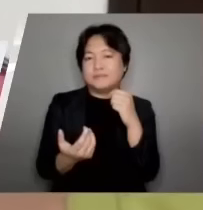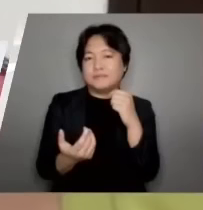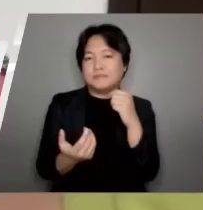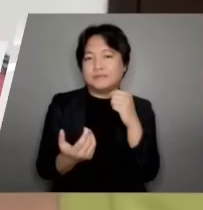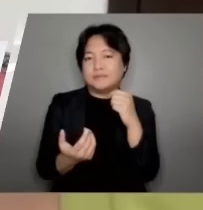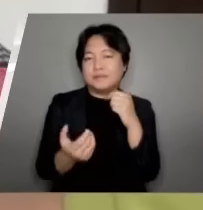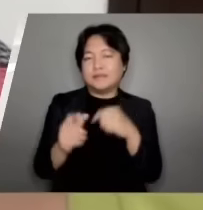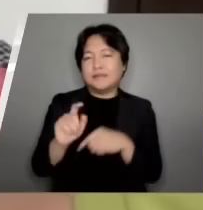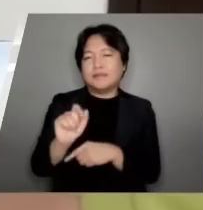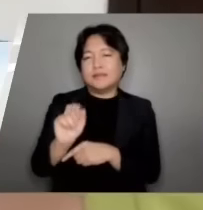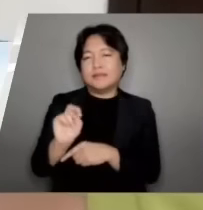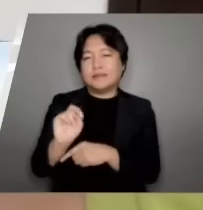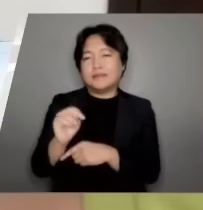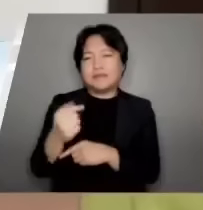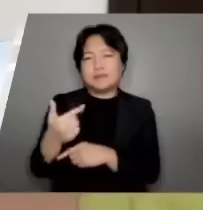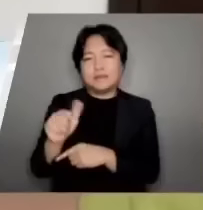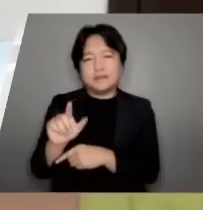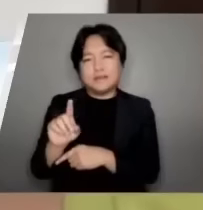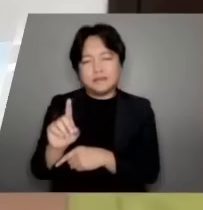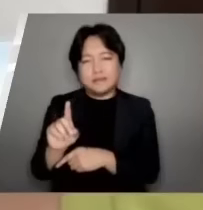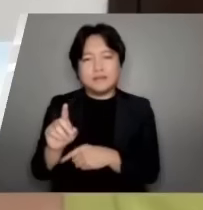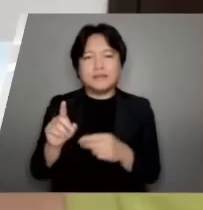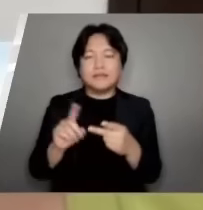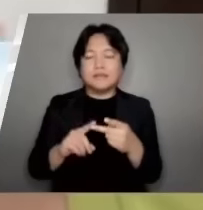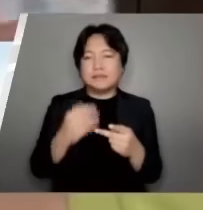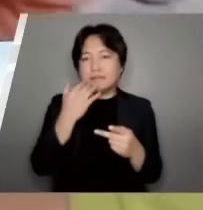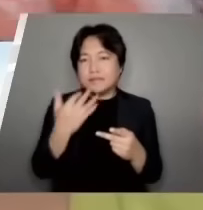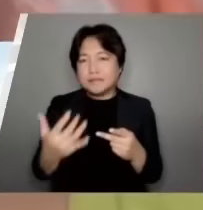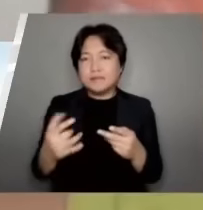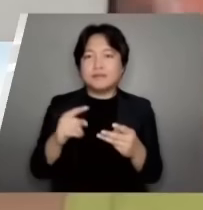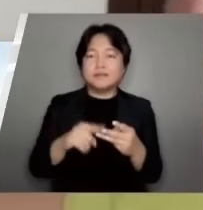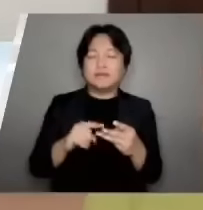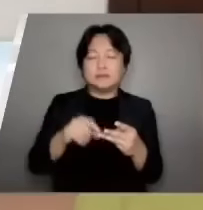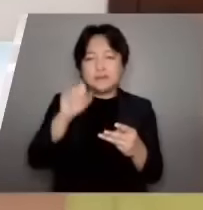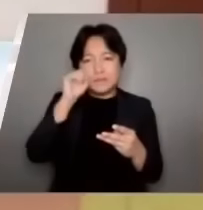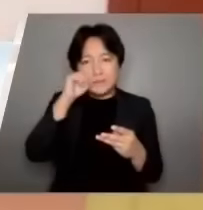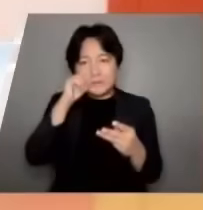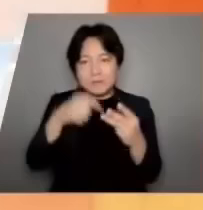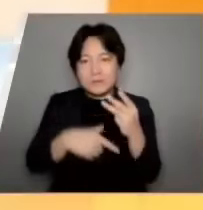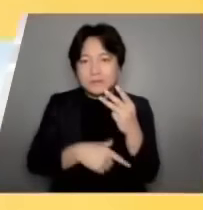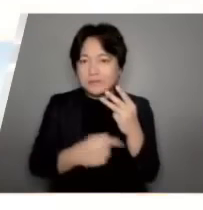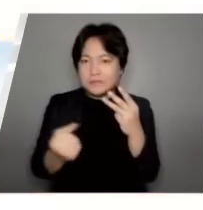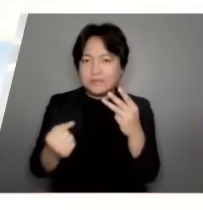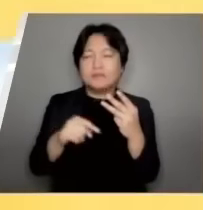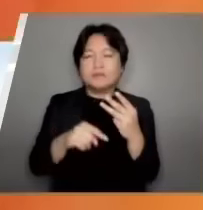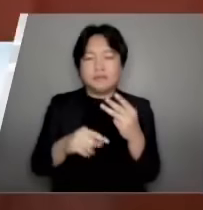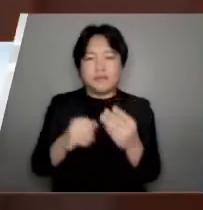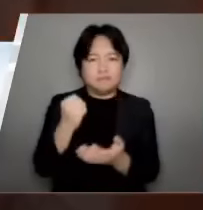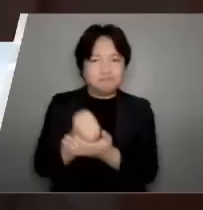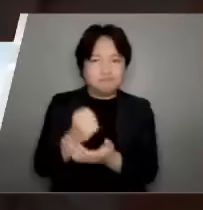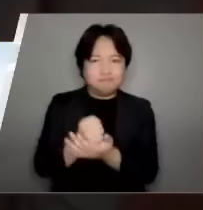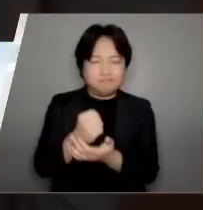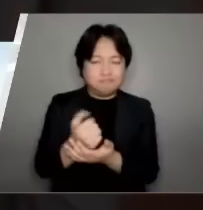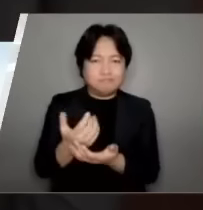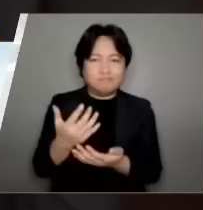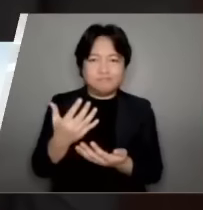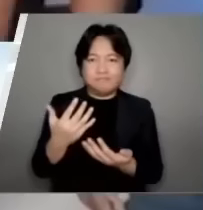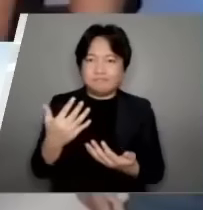sili, dahon ng sibuyas. Lahat po ng sangkap po nandun. Dinikdik ko po. Sa kanyang